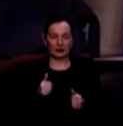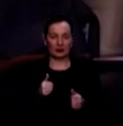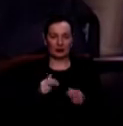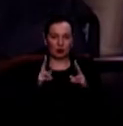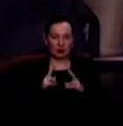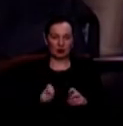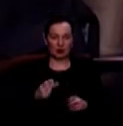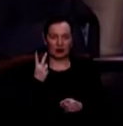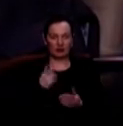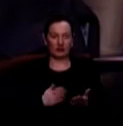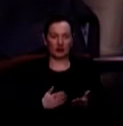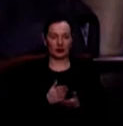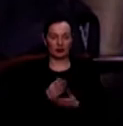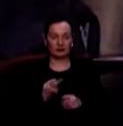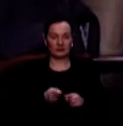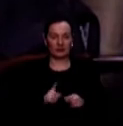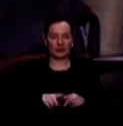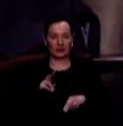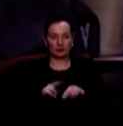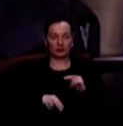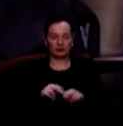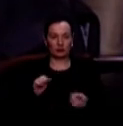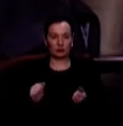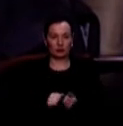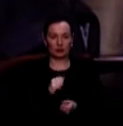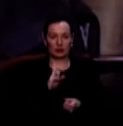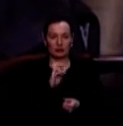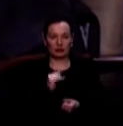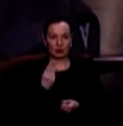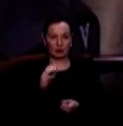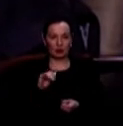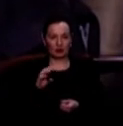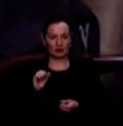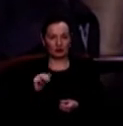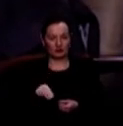Це будівництво взагалі сушіння бішофіту, створення таких бішофітових